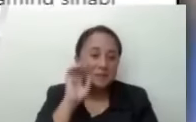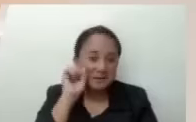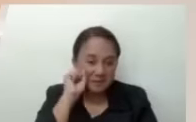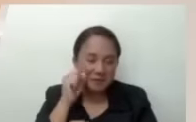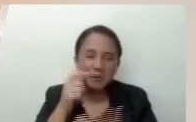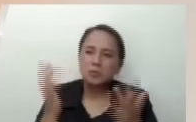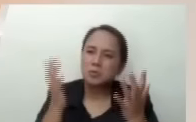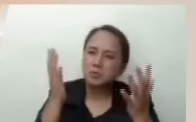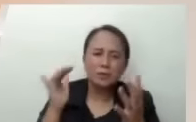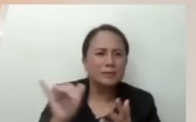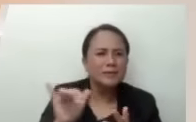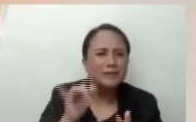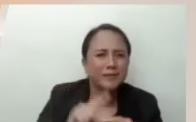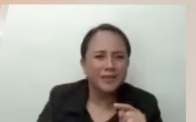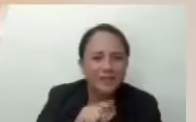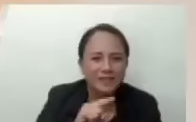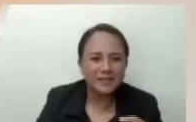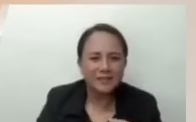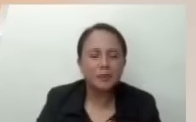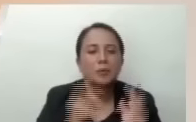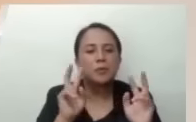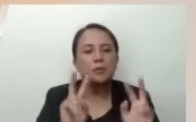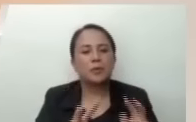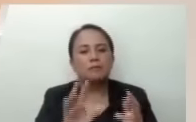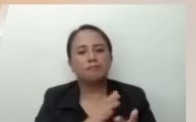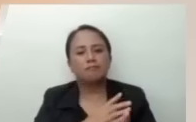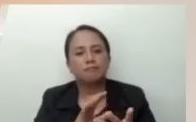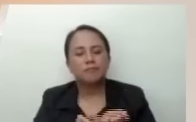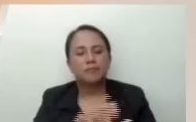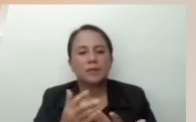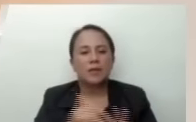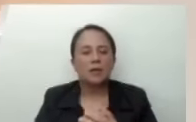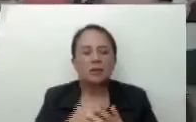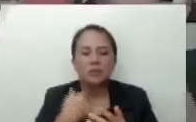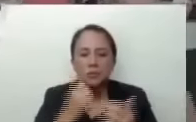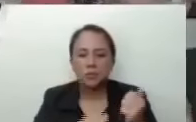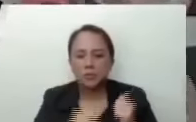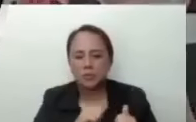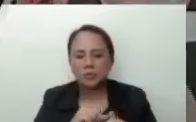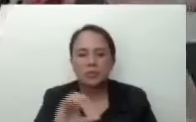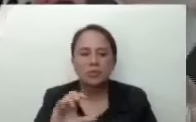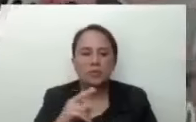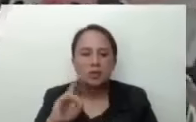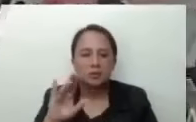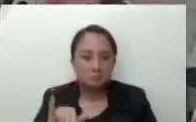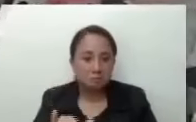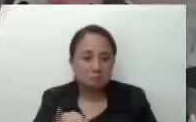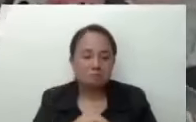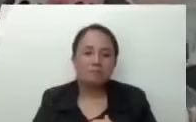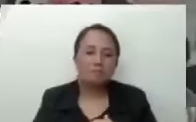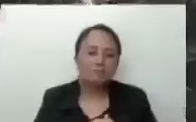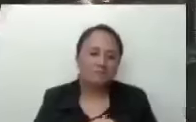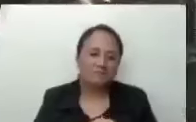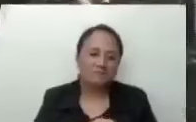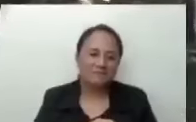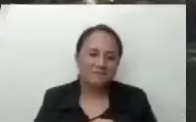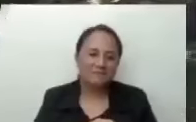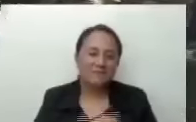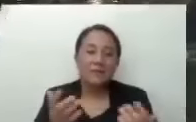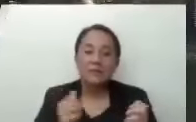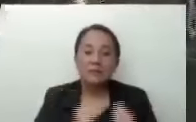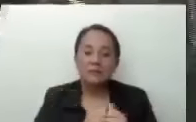nila nanood rin ng conert ang Abot kamay na pangarap star Chucky draf totally entertained din ang PH of